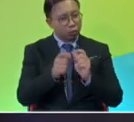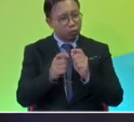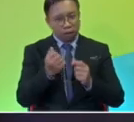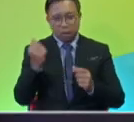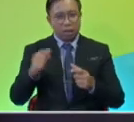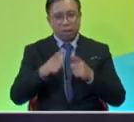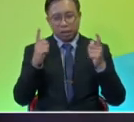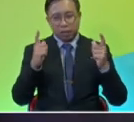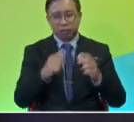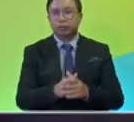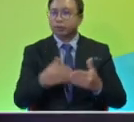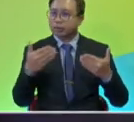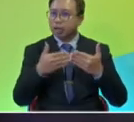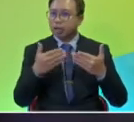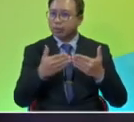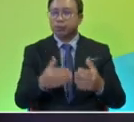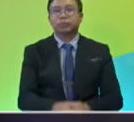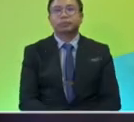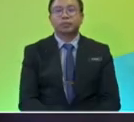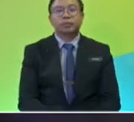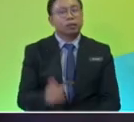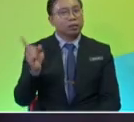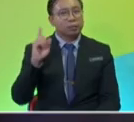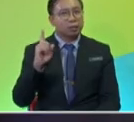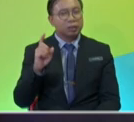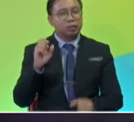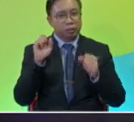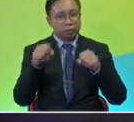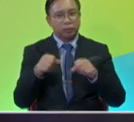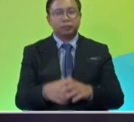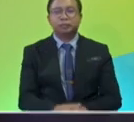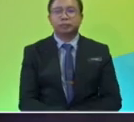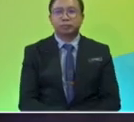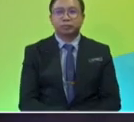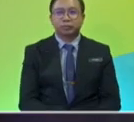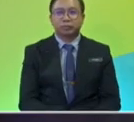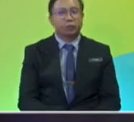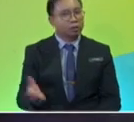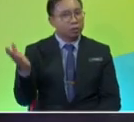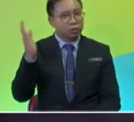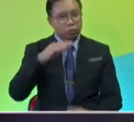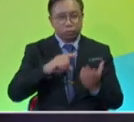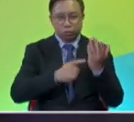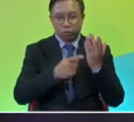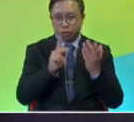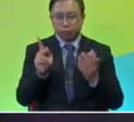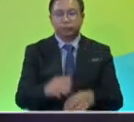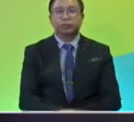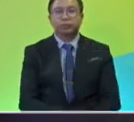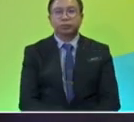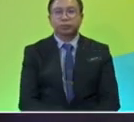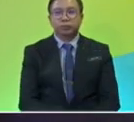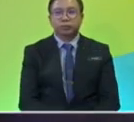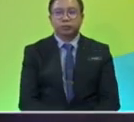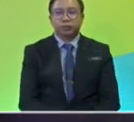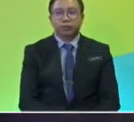Ar alat lain kita sambung pula sembilan mana Yang sempatlah ha okey bolele okey Jom kita mula Oke sila one two